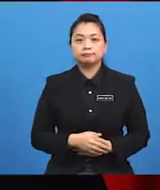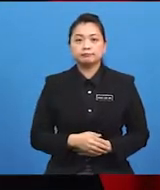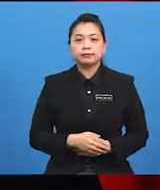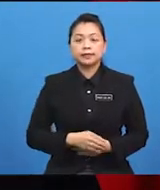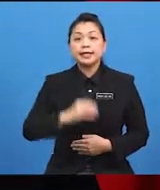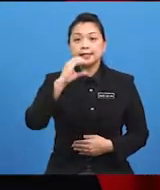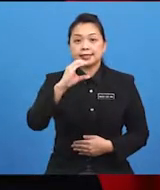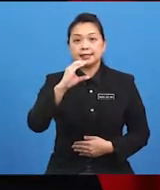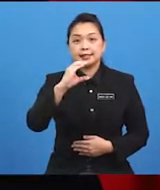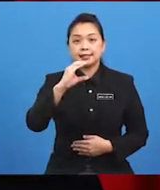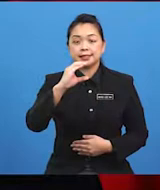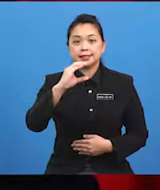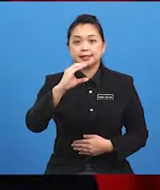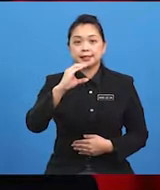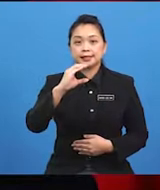C,